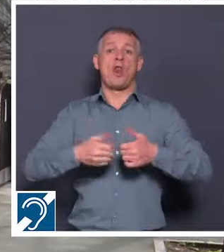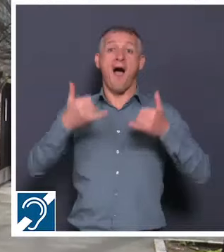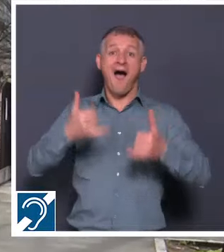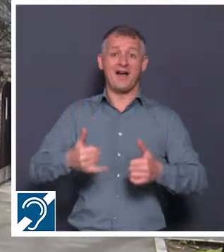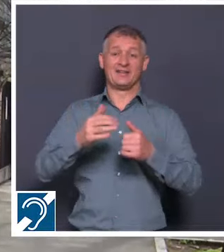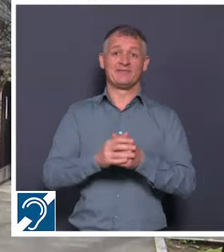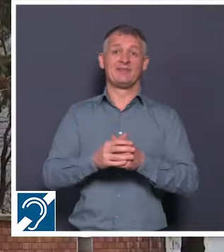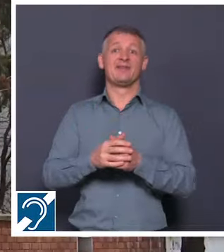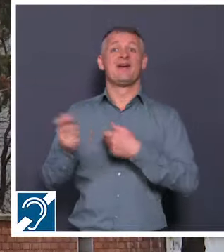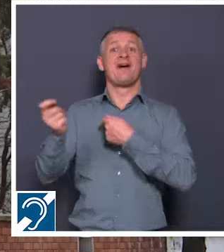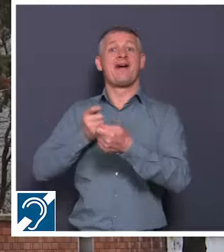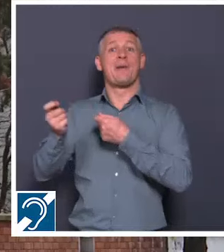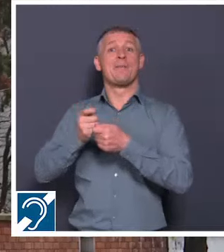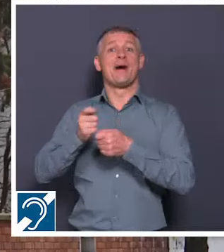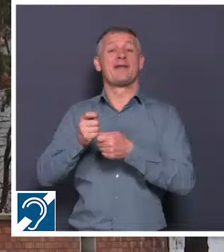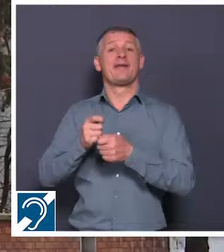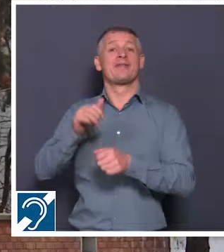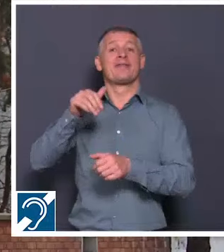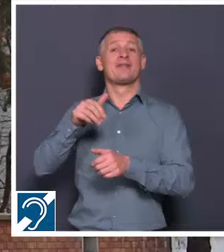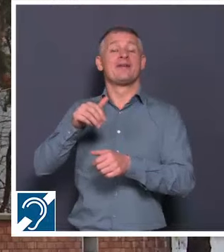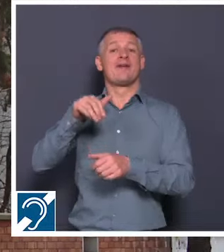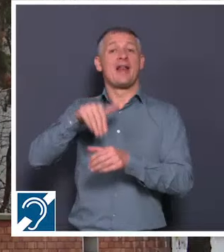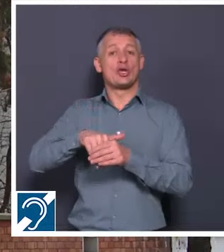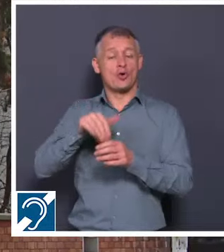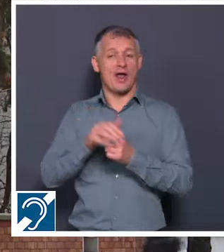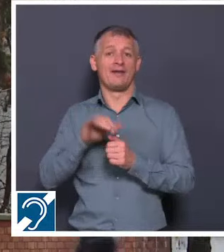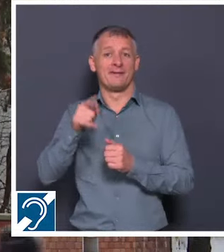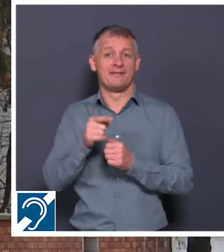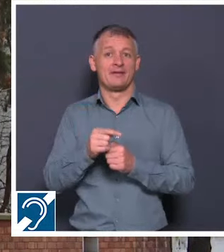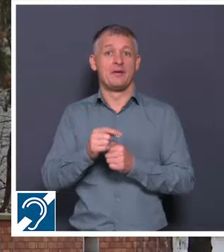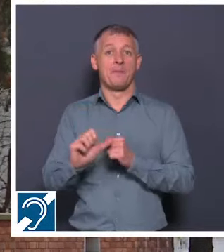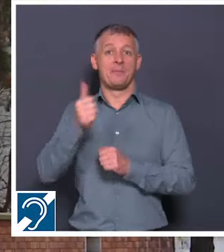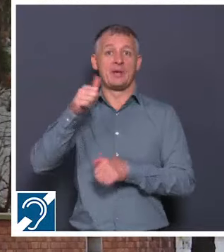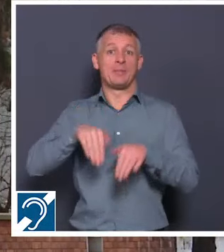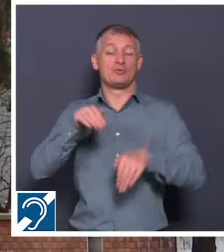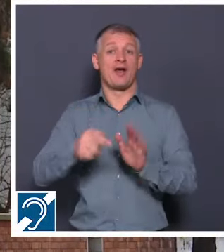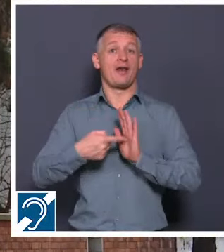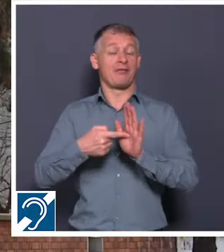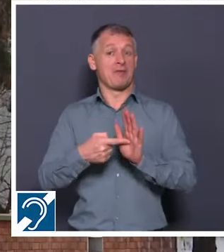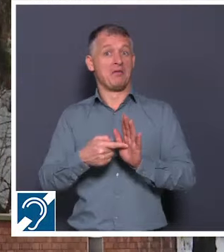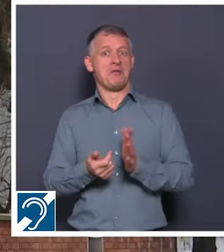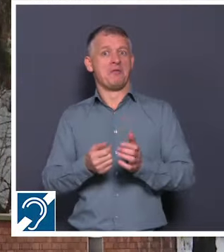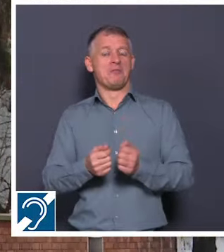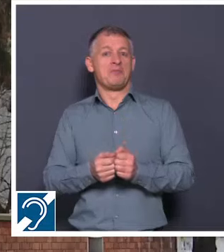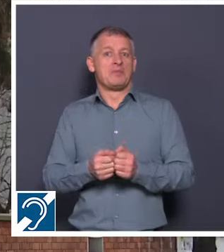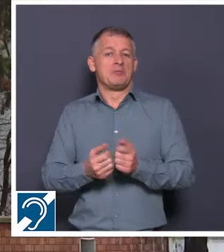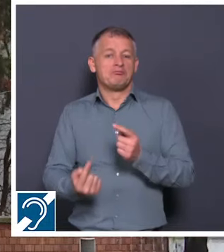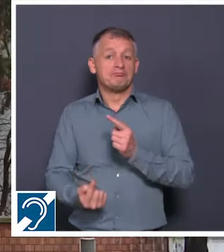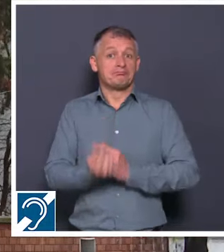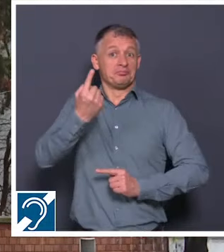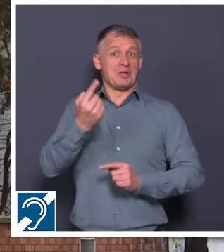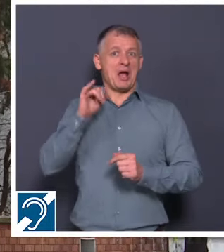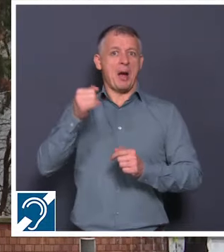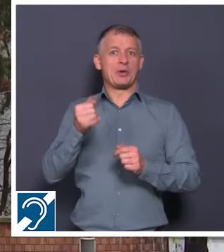electorală, premierul arată brusc o apetență către transparență, care ar putea să-i facă bine. De ce? Pentru